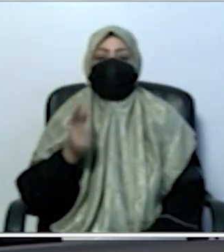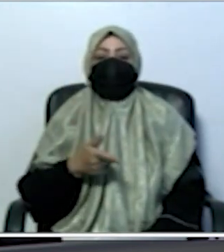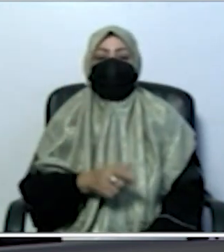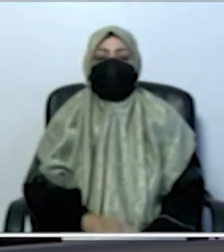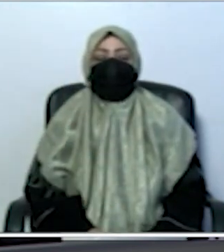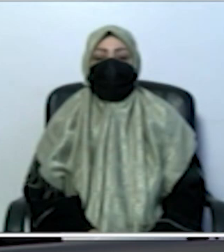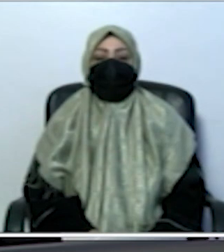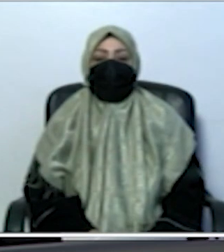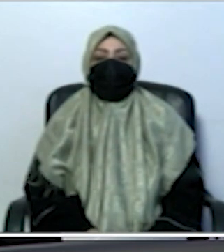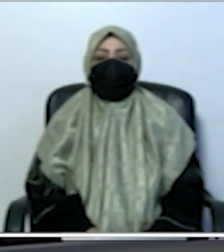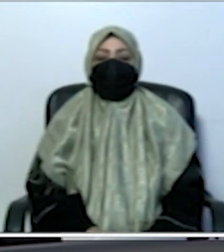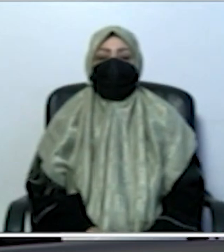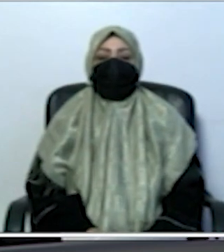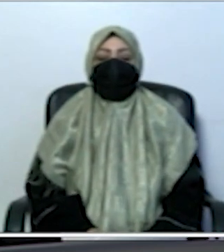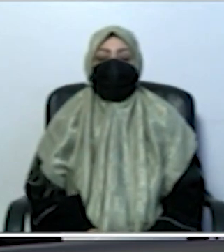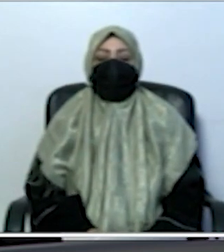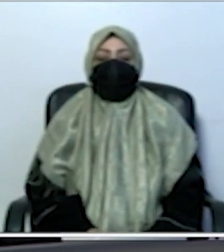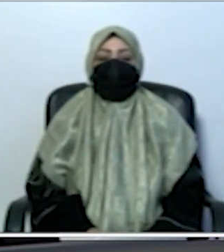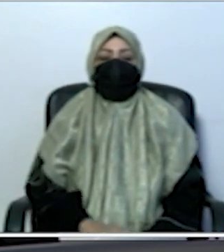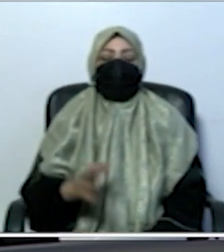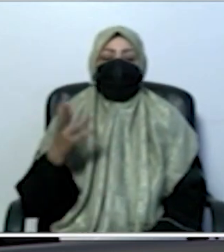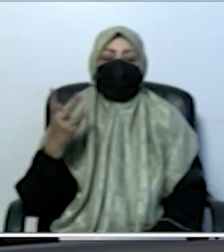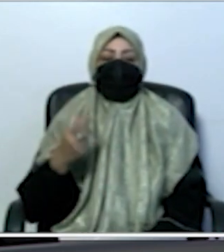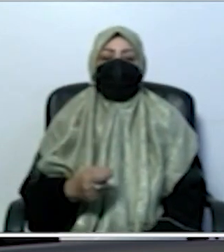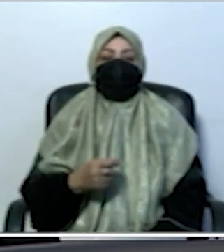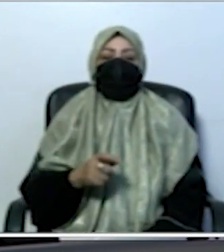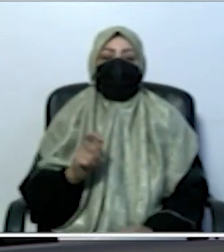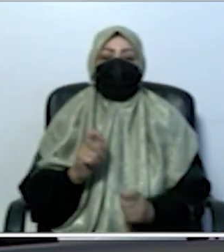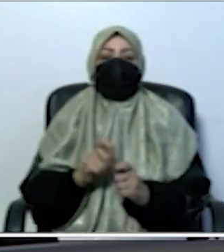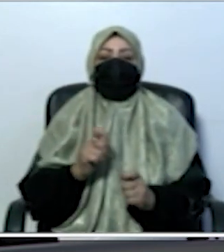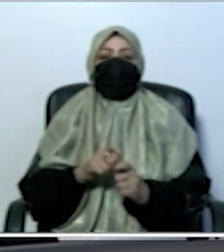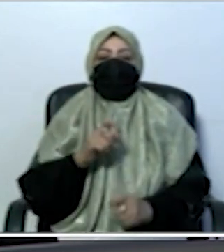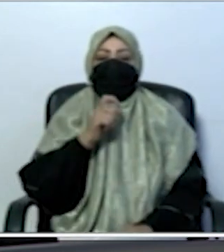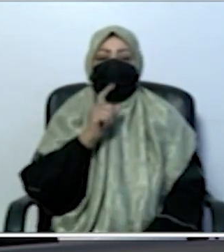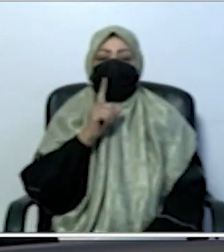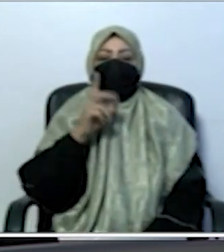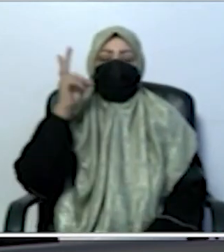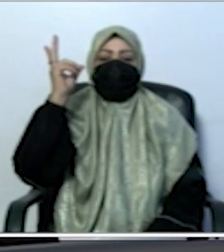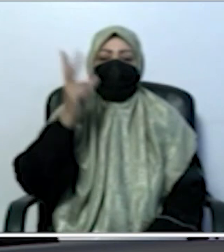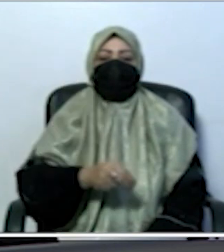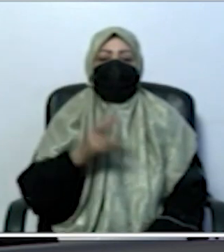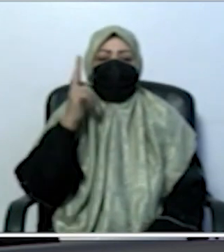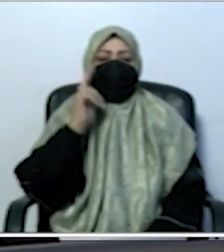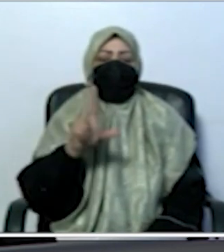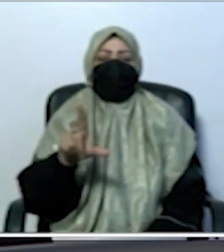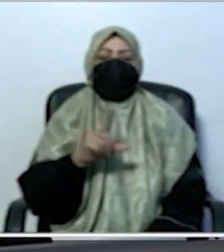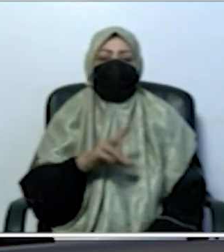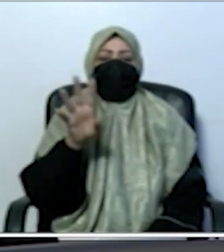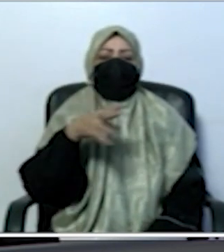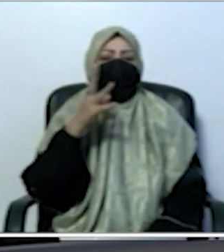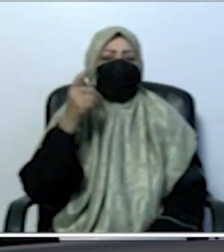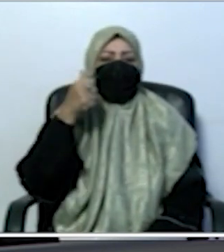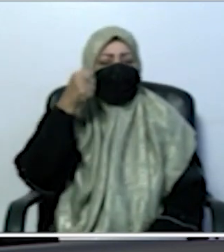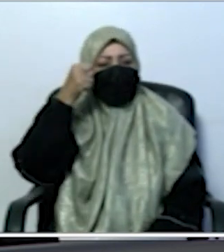المبروك من بني وليد يقول عجوز كبيرة تدعو على بلدها، هذا من الجهل، وقد نهى النبي